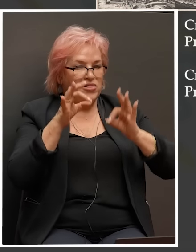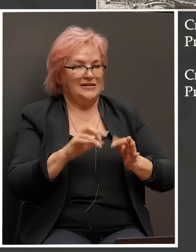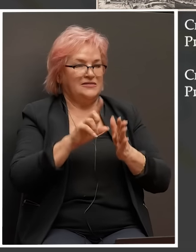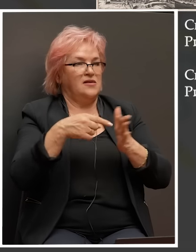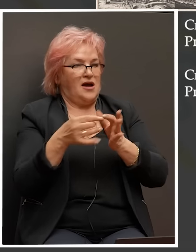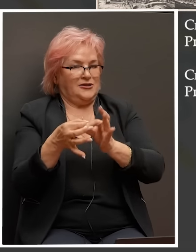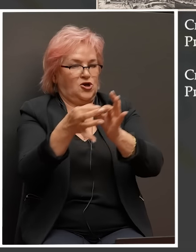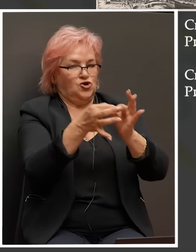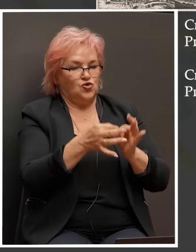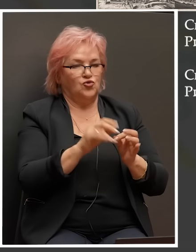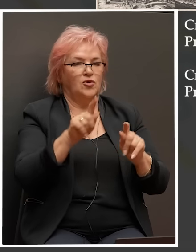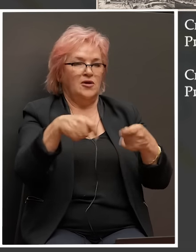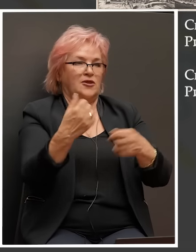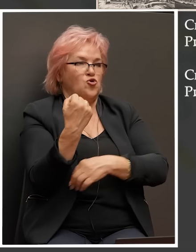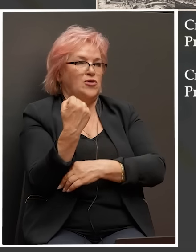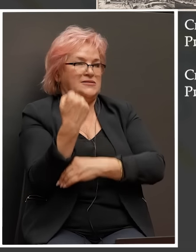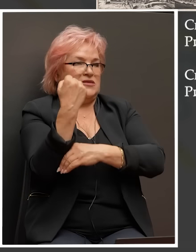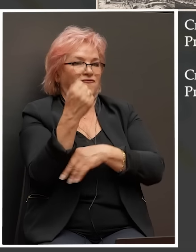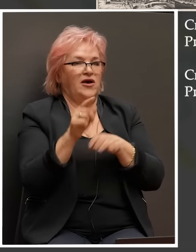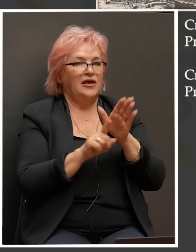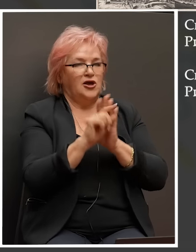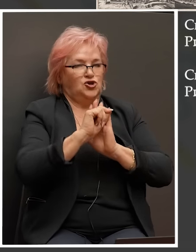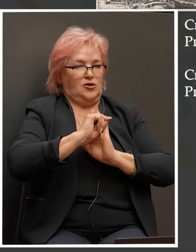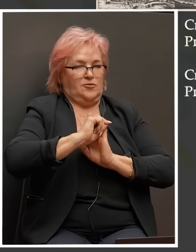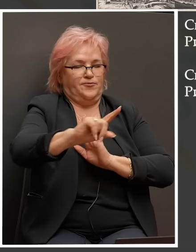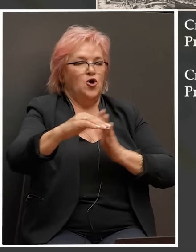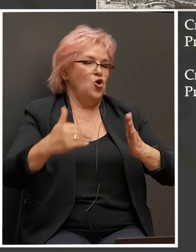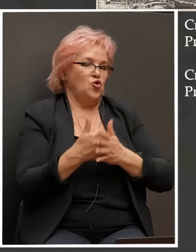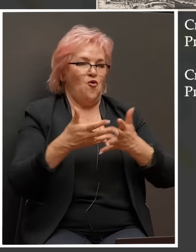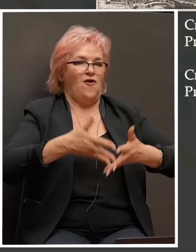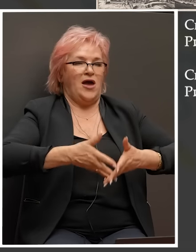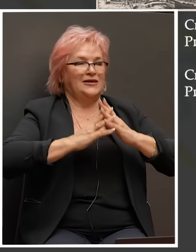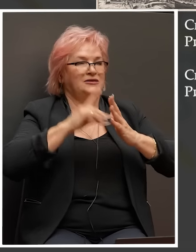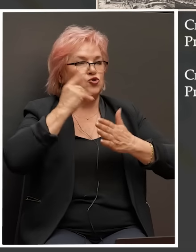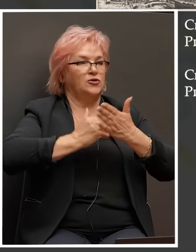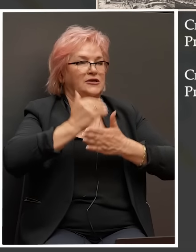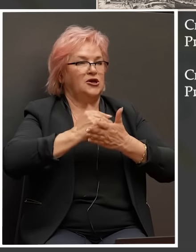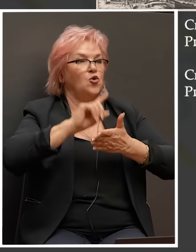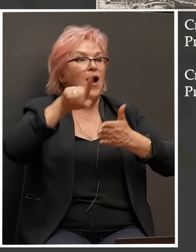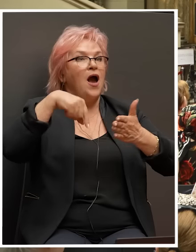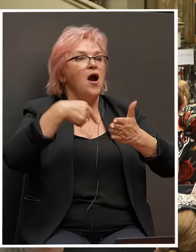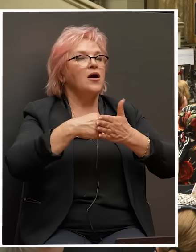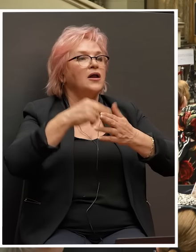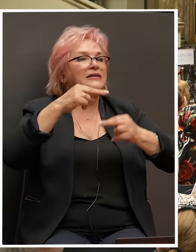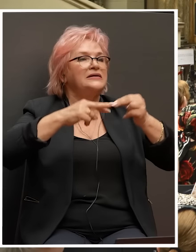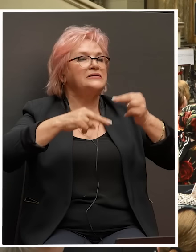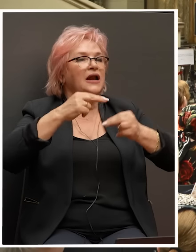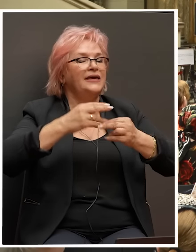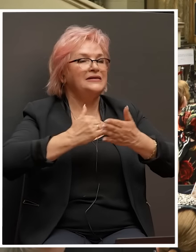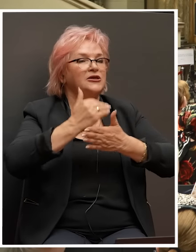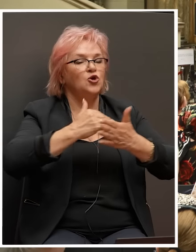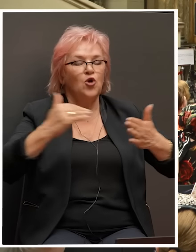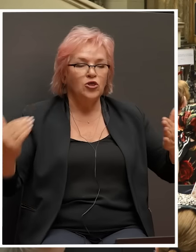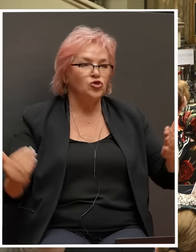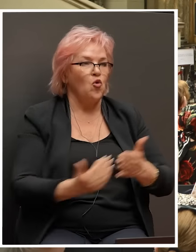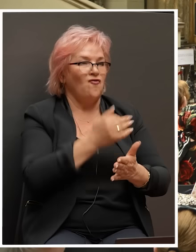структура дает основание, дает начало новой архитектурной теории, градостроительной теории нового